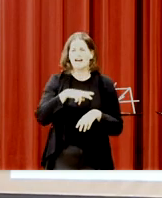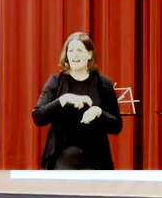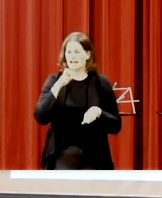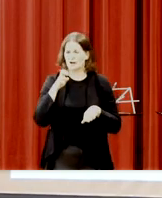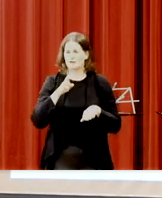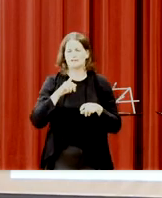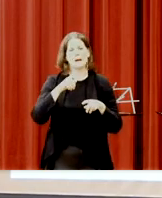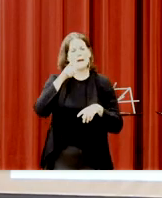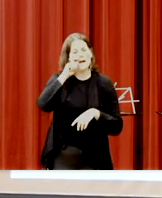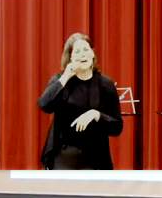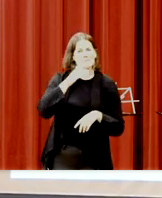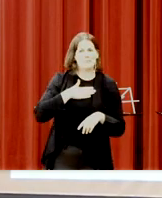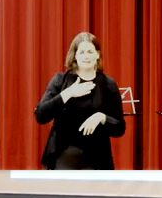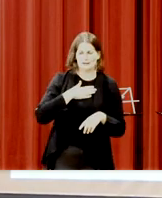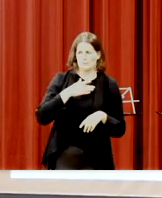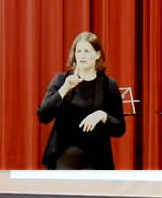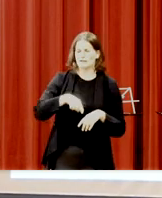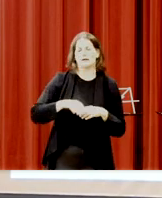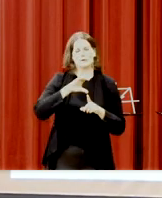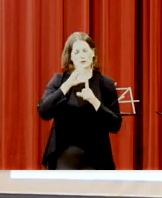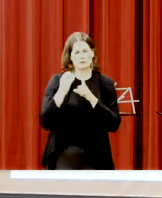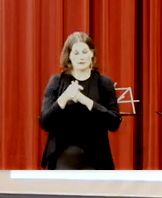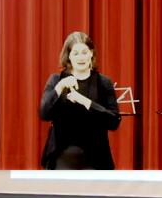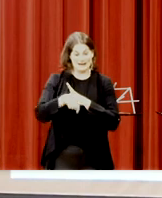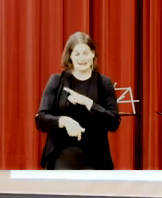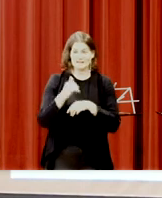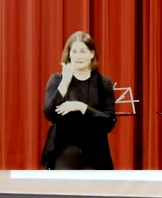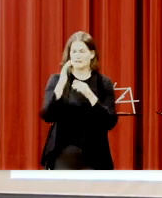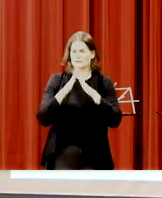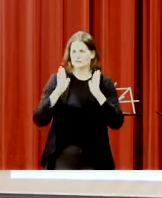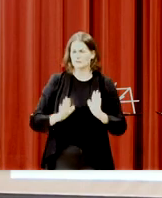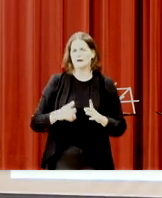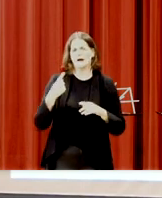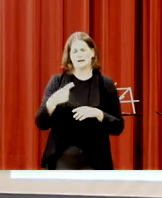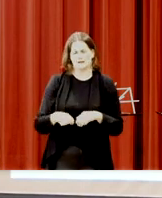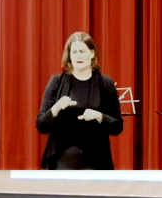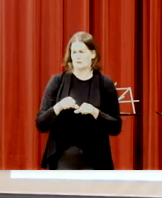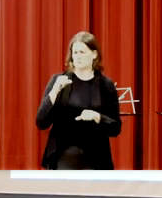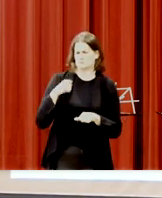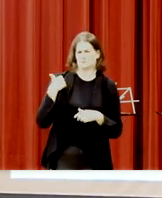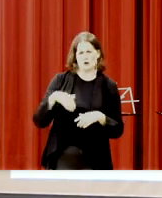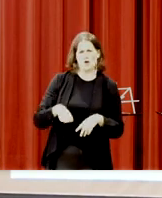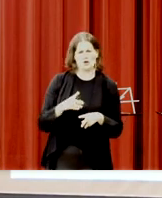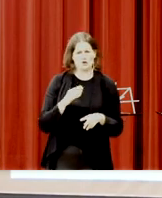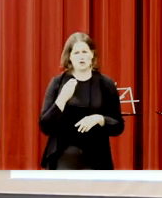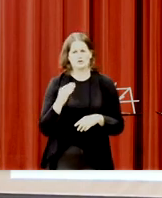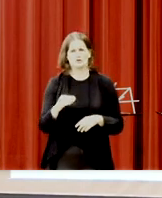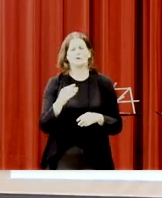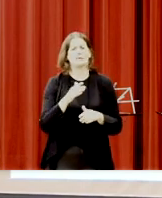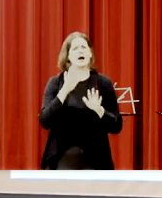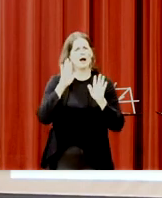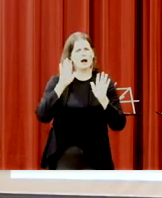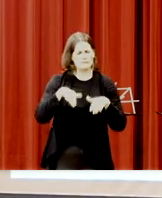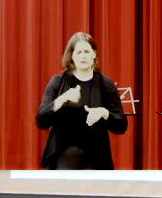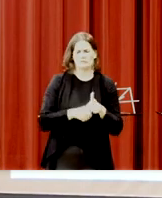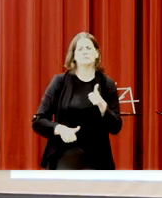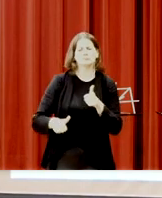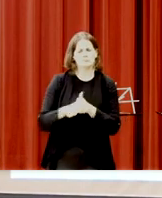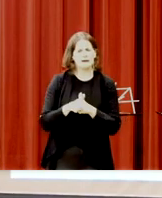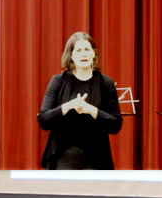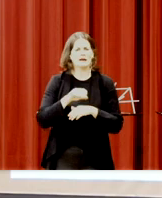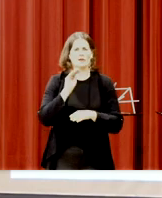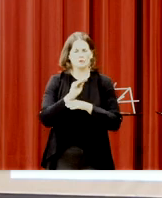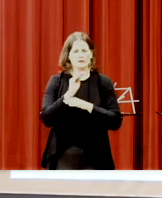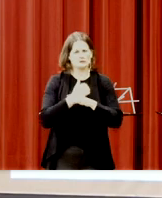situar-se al capdavant de l'educació superior i la recerca a Catalunya. Tot i que la Universitat Rovira i Virgili es va establir formalment el